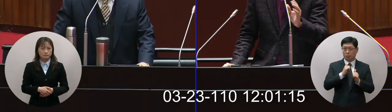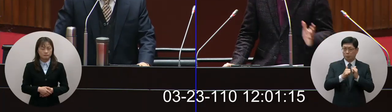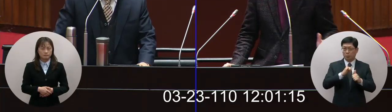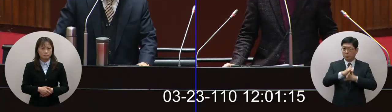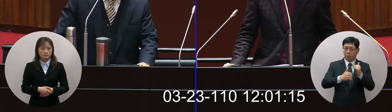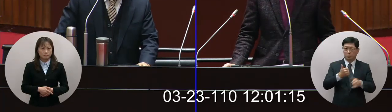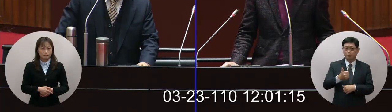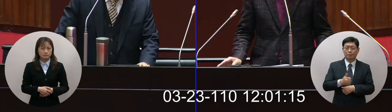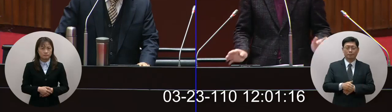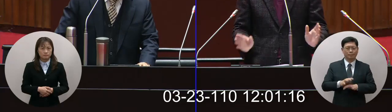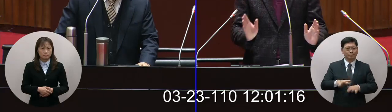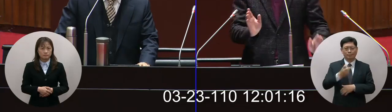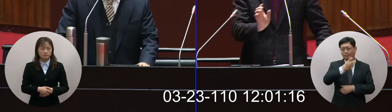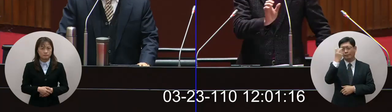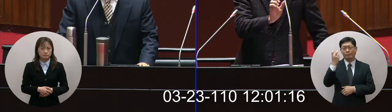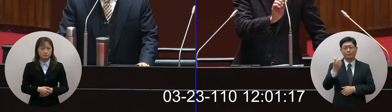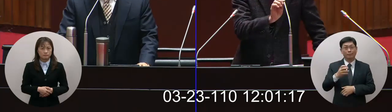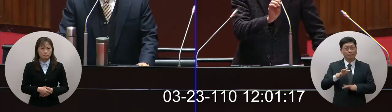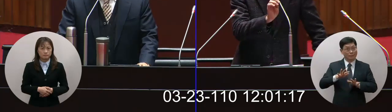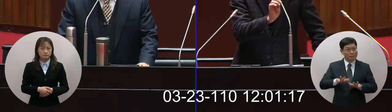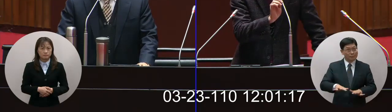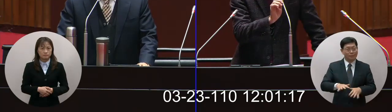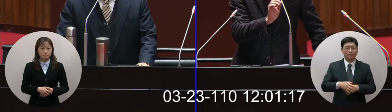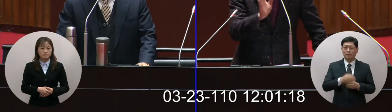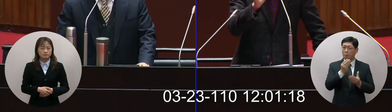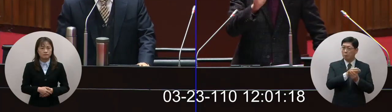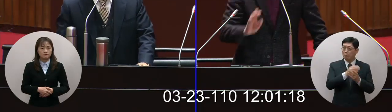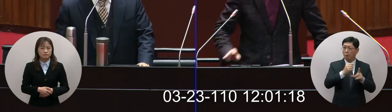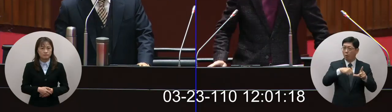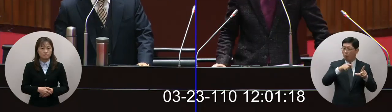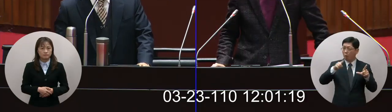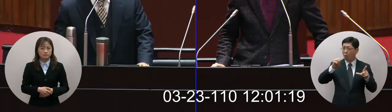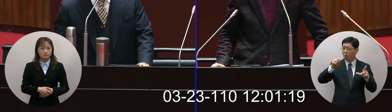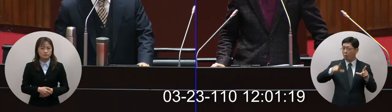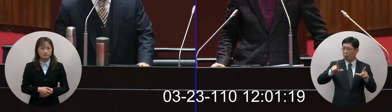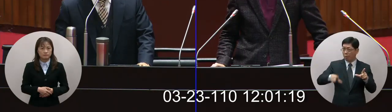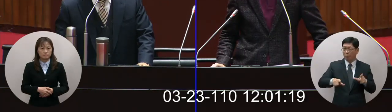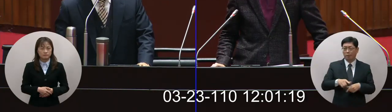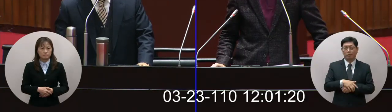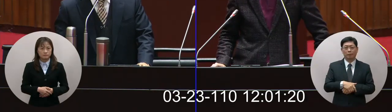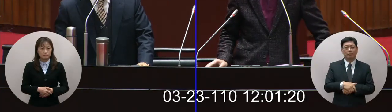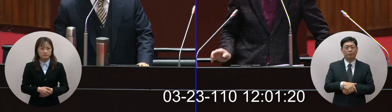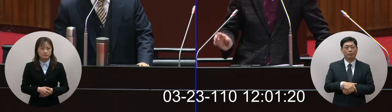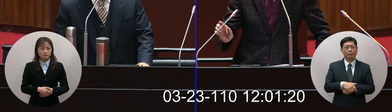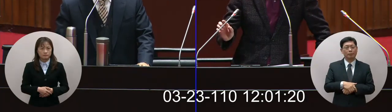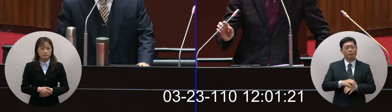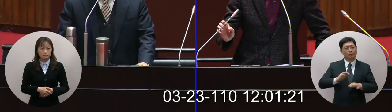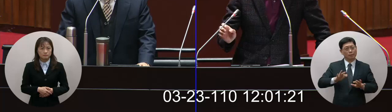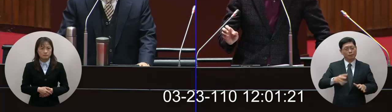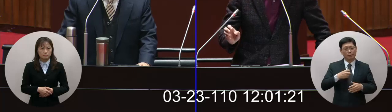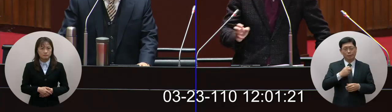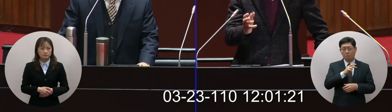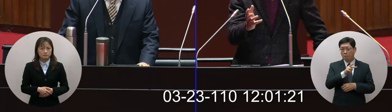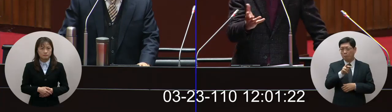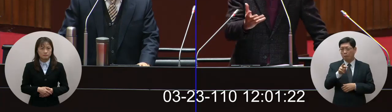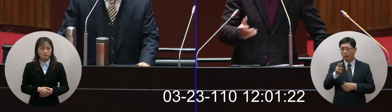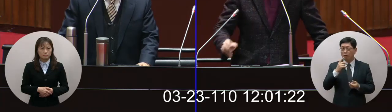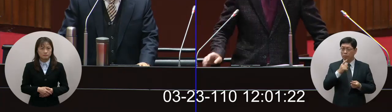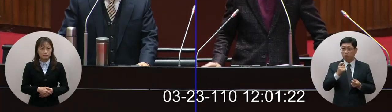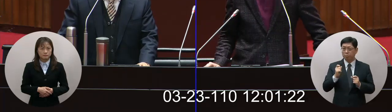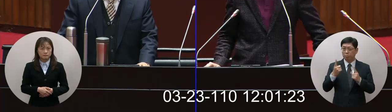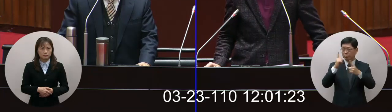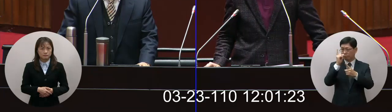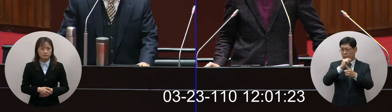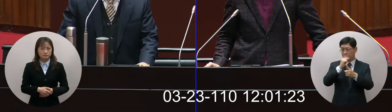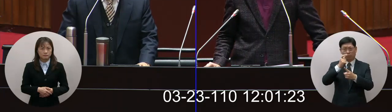活。可是我们发现，即便现在股市已经上了16000点了哦，可是我们发现，涨的都